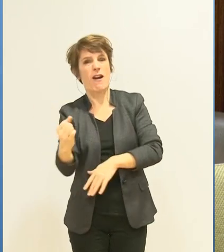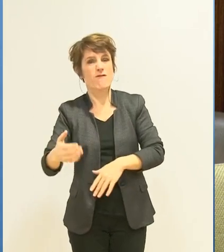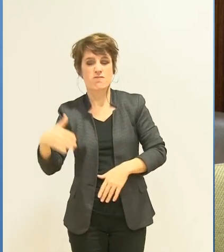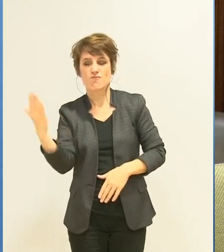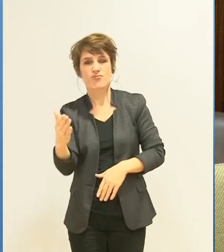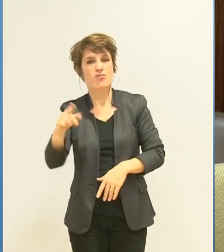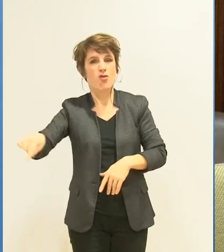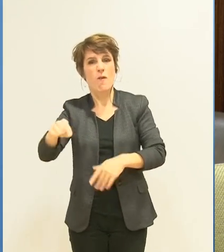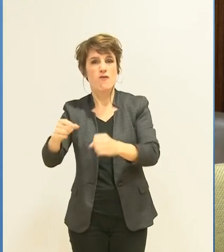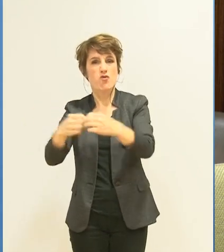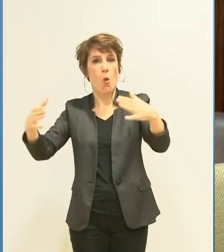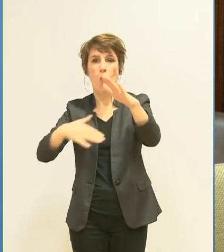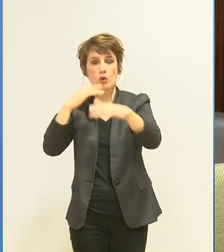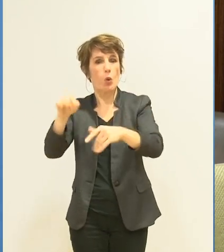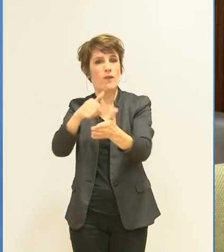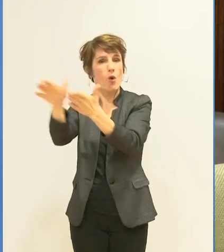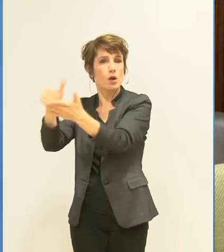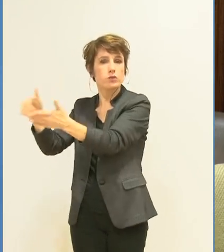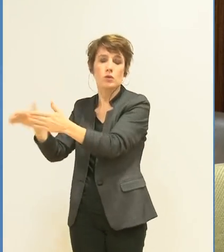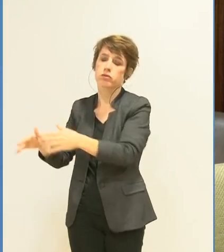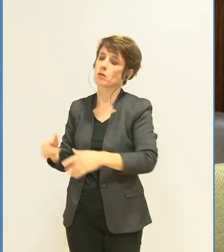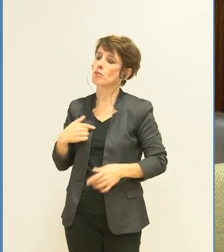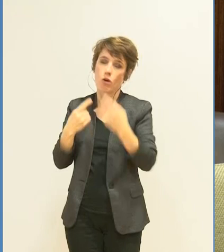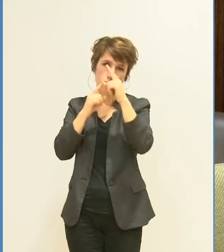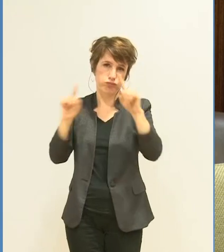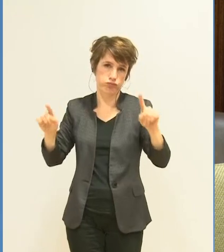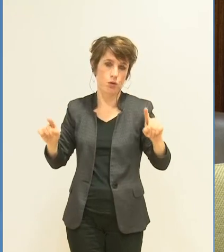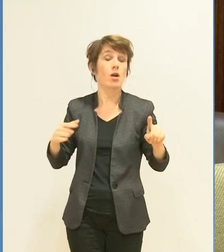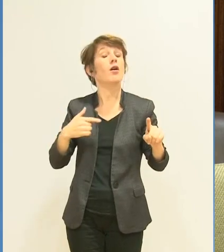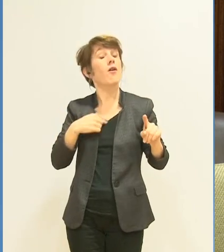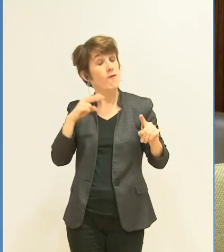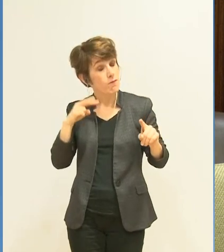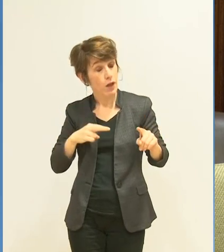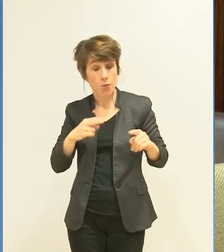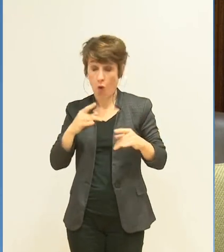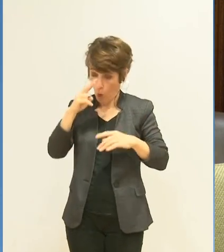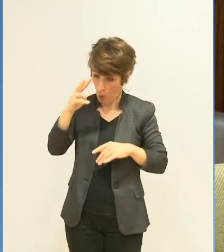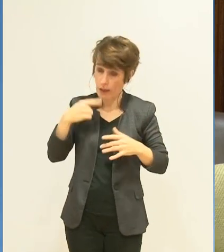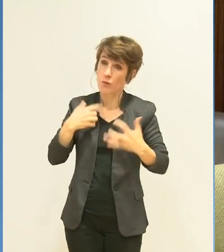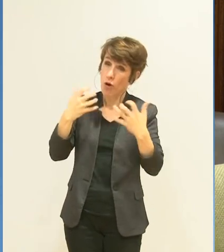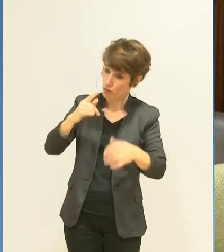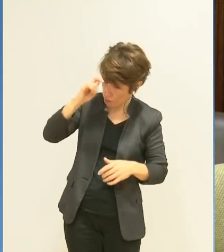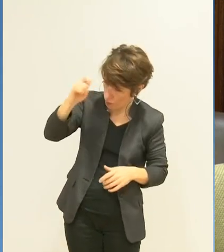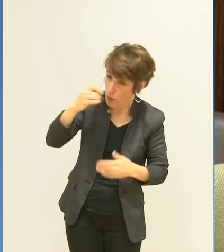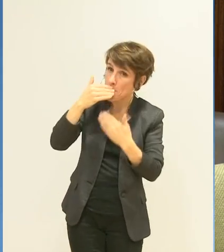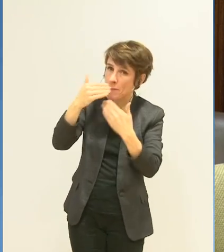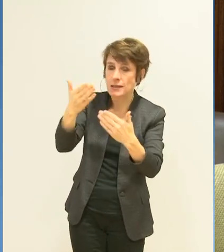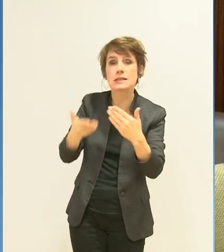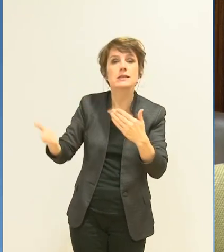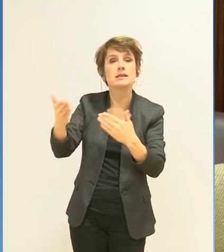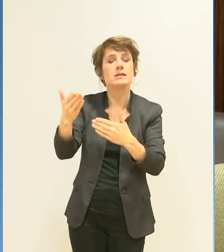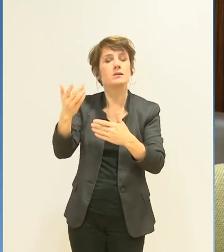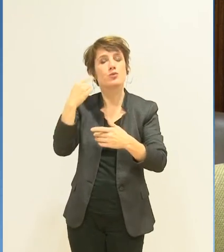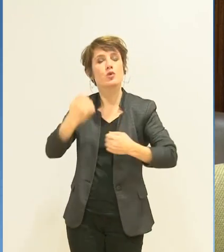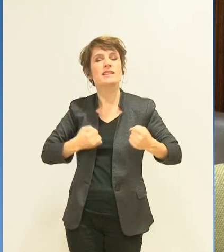sincèrement remercier la qualité du travail consenti par le personnel de la ville et notamment la direction finance